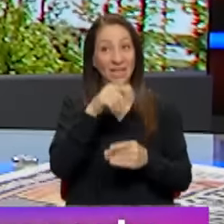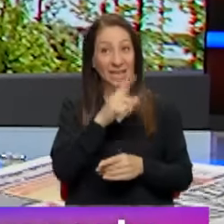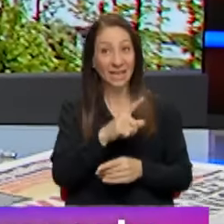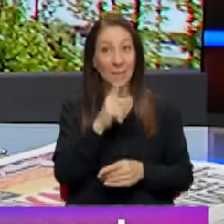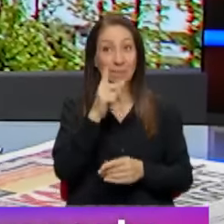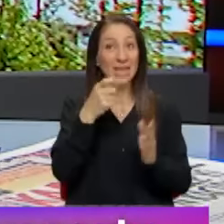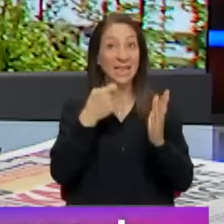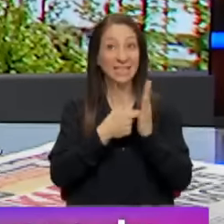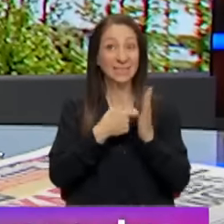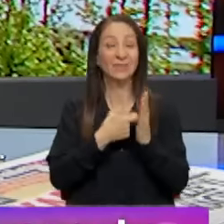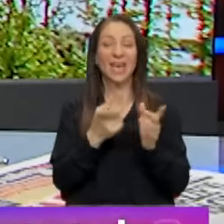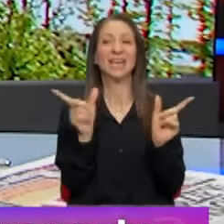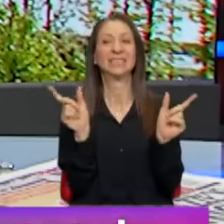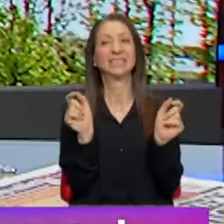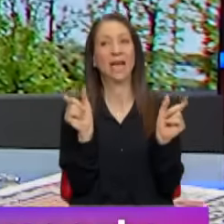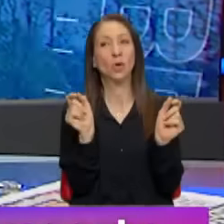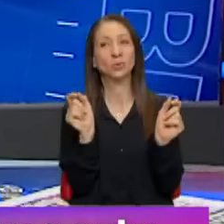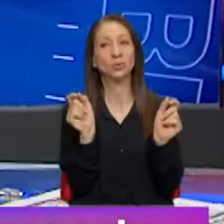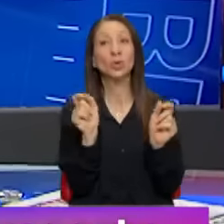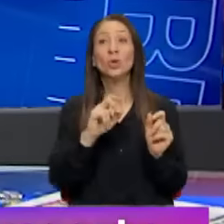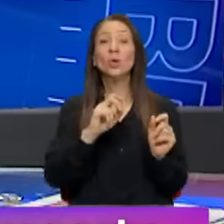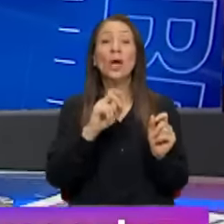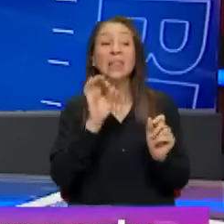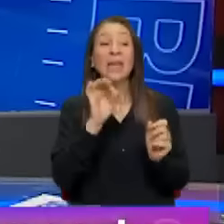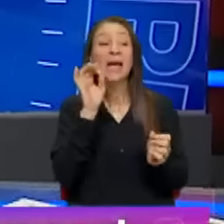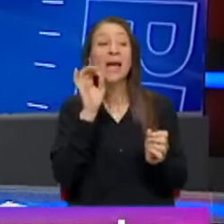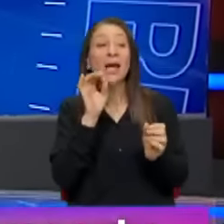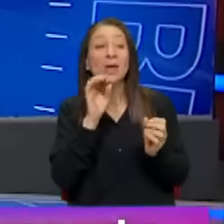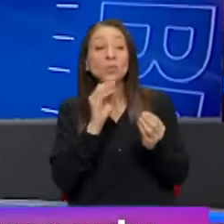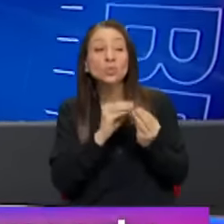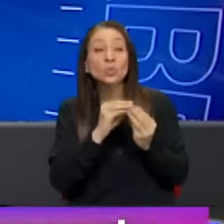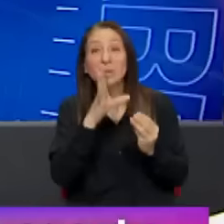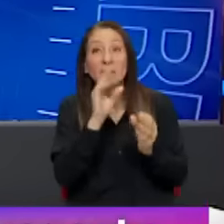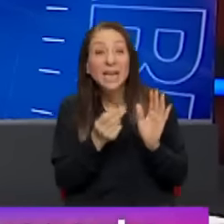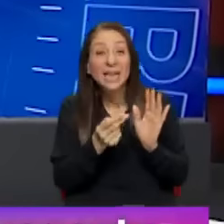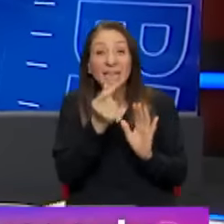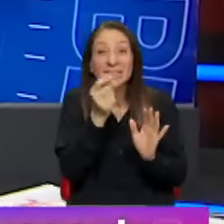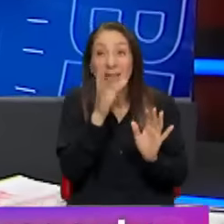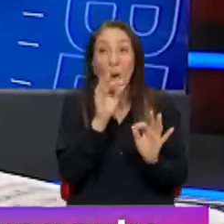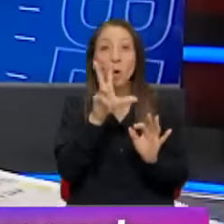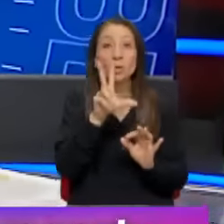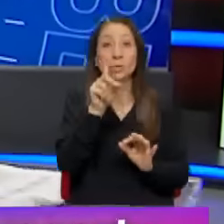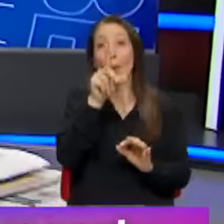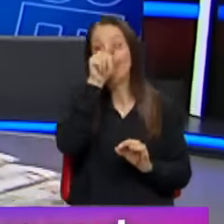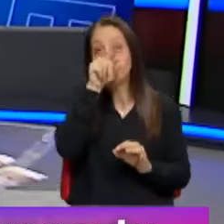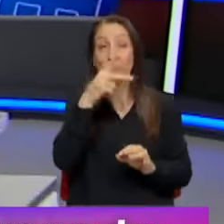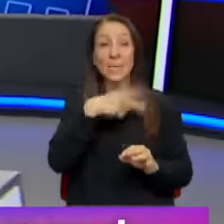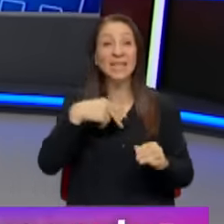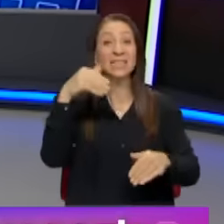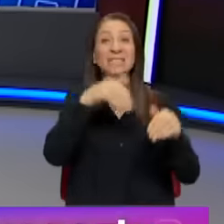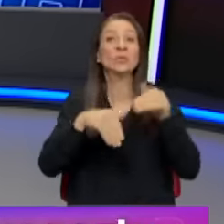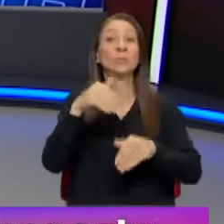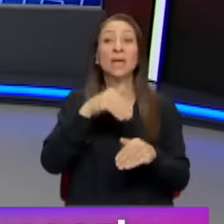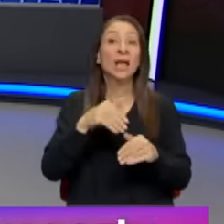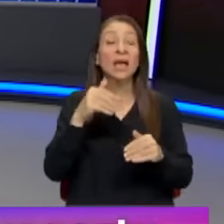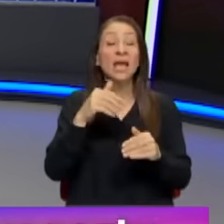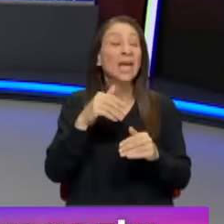bir isim ve ıstakoz. Günah keçisi ya da kaçış rampası, 31 Mart yerel seçimlerinin faturası